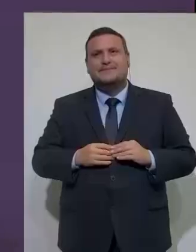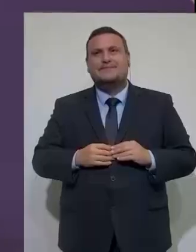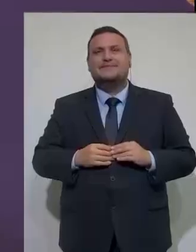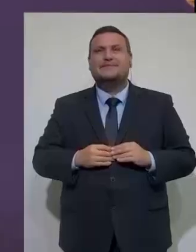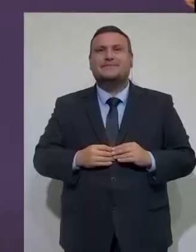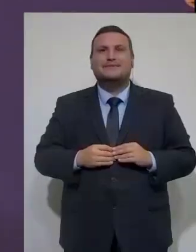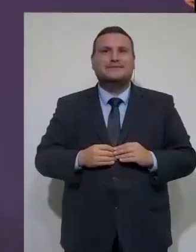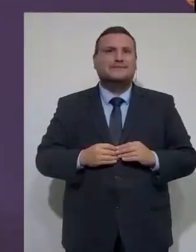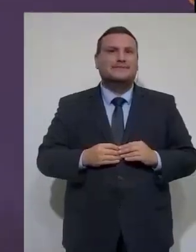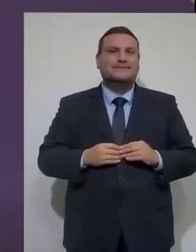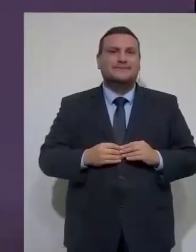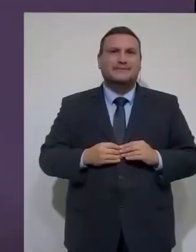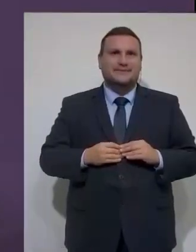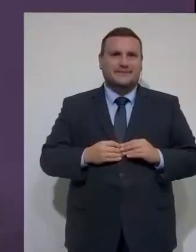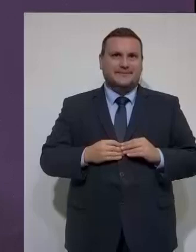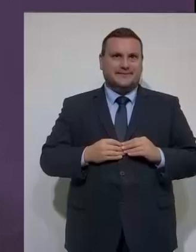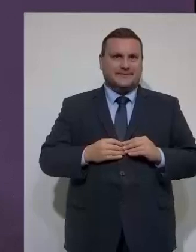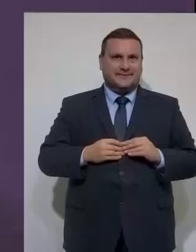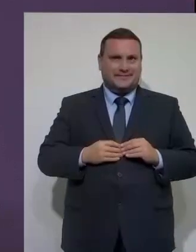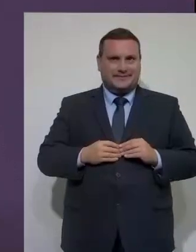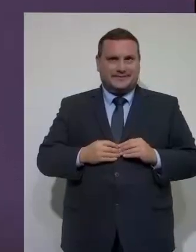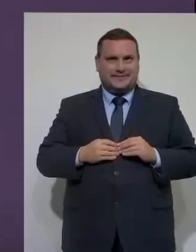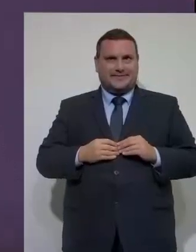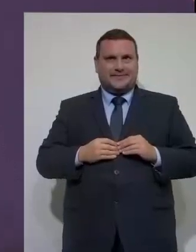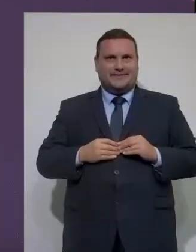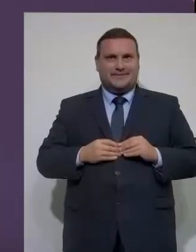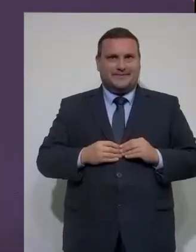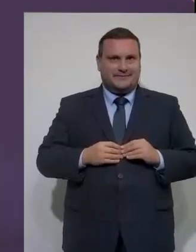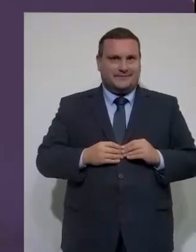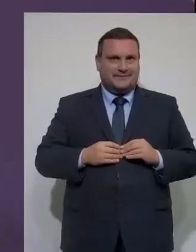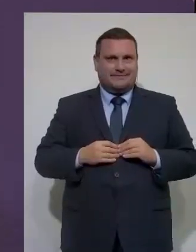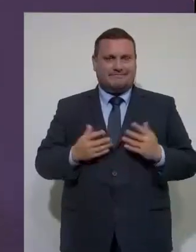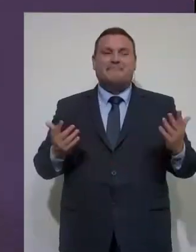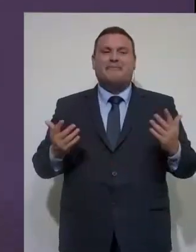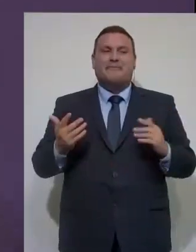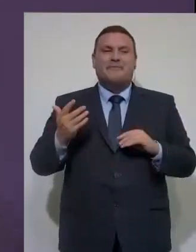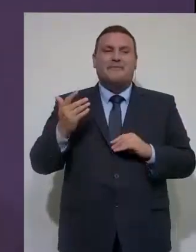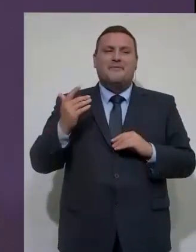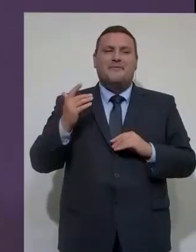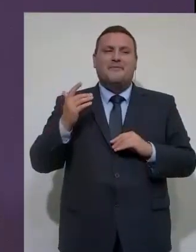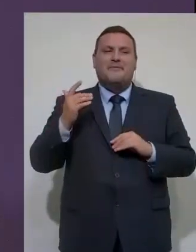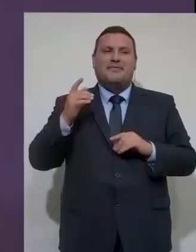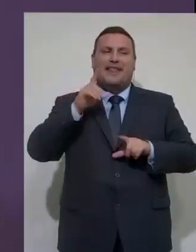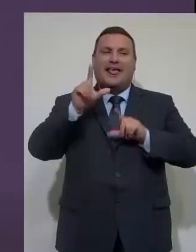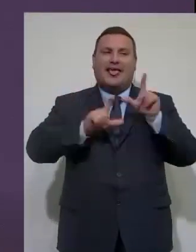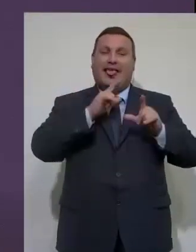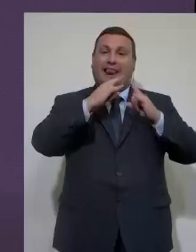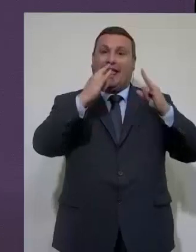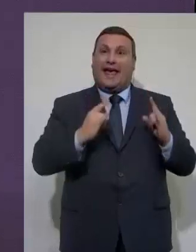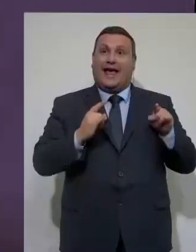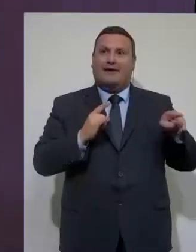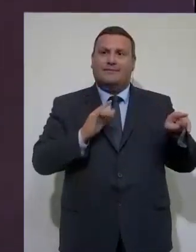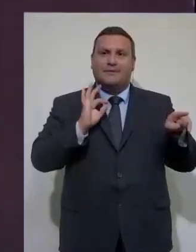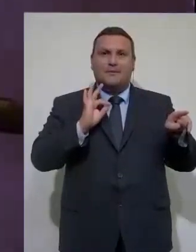Grazie, direi che il glamping è uno proprio di quei fenomeni trasformazionali, di metamorfosi del turismo open